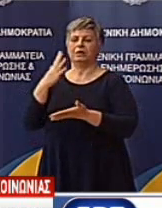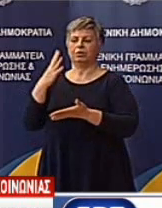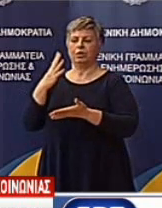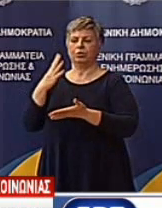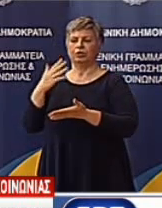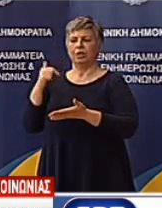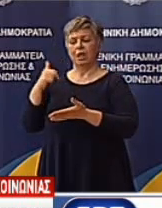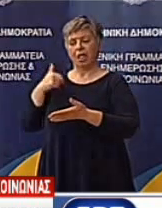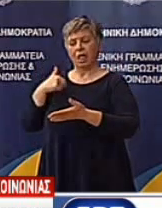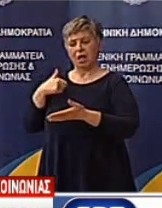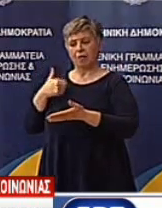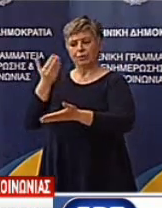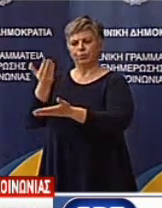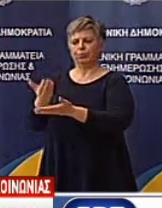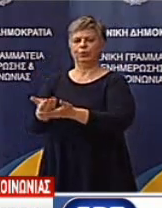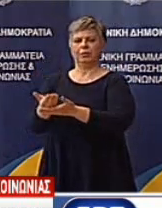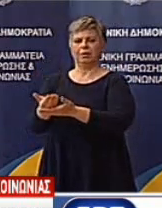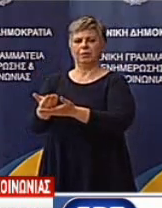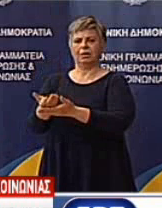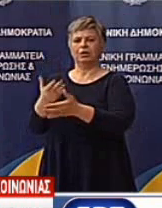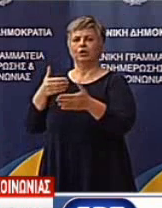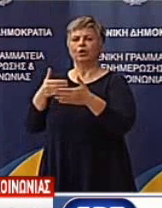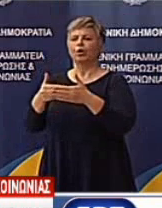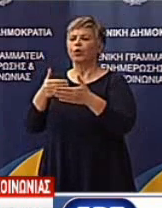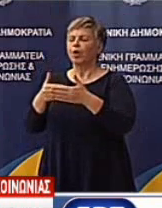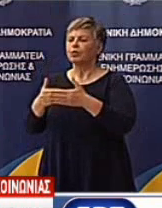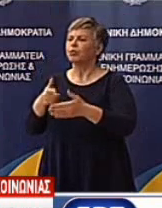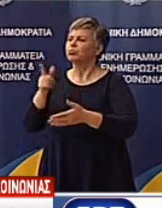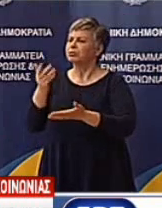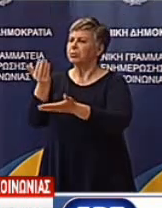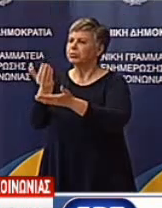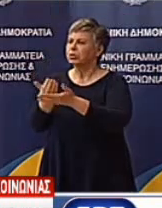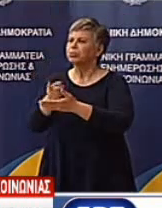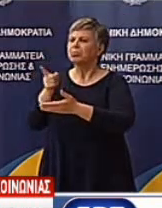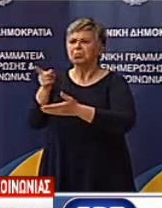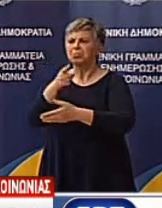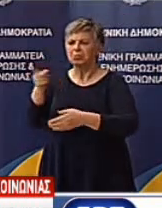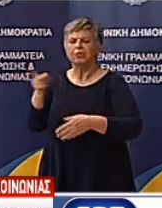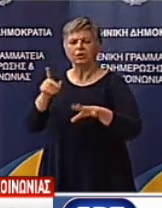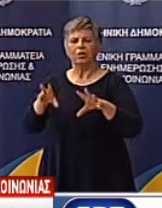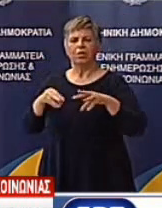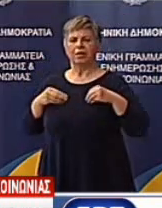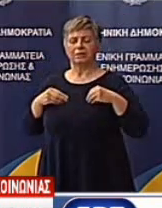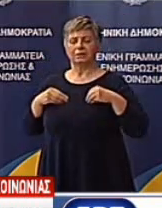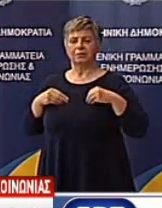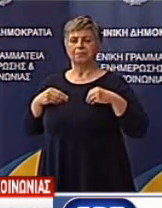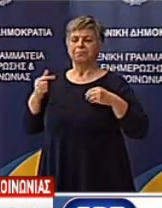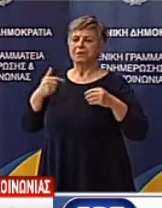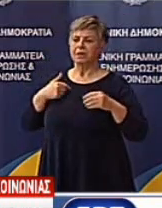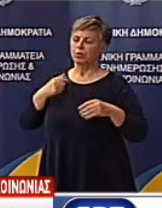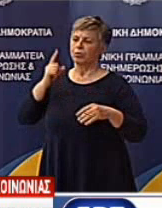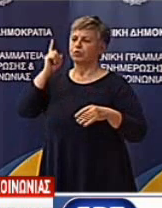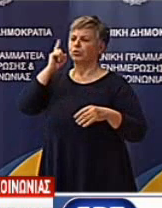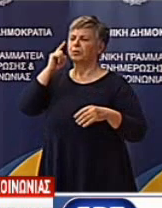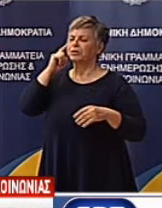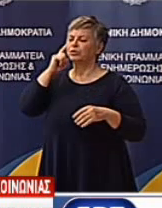πλευρά μας θέσαμε. Δεν υπήρξε κάποια αντίρρηση σε αυτό. Ωστόσο εκτιμώ ότι το τελικό χρονοδιάγραμμα θα